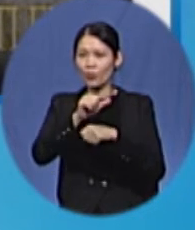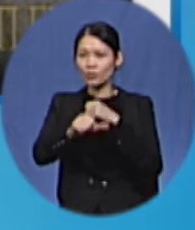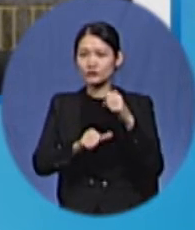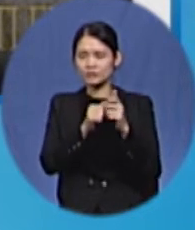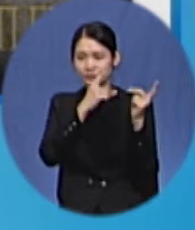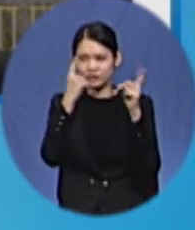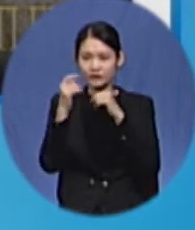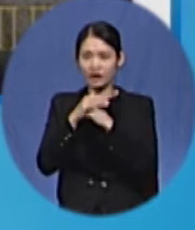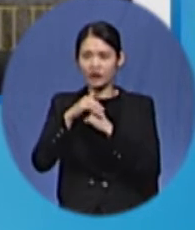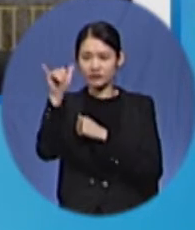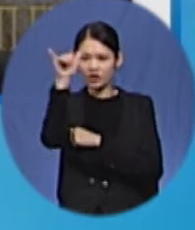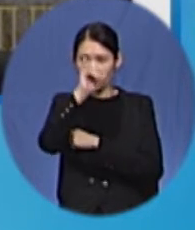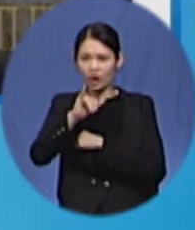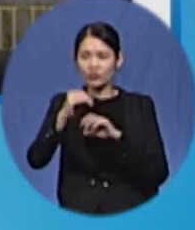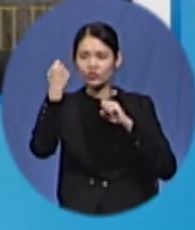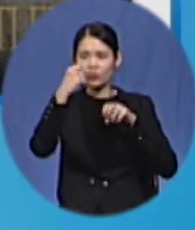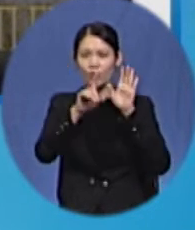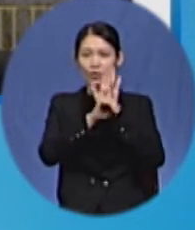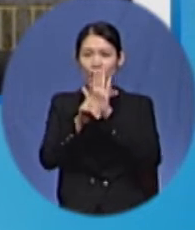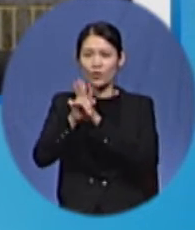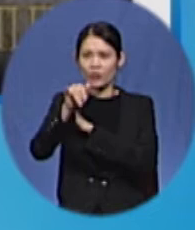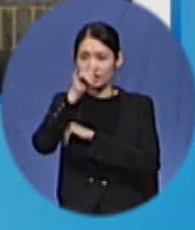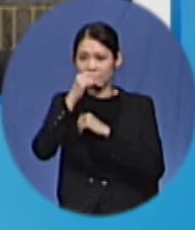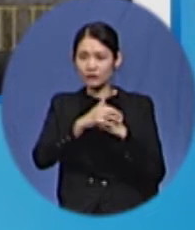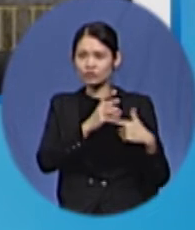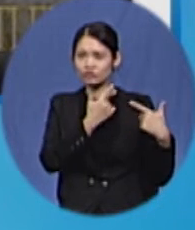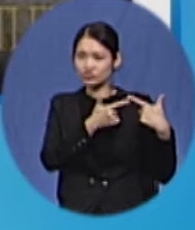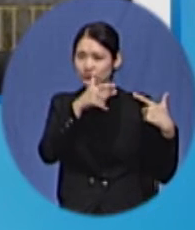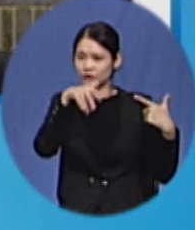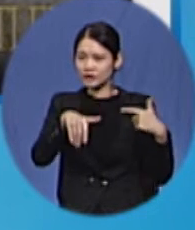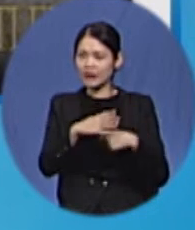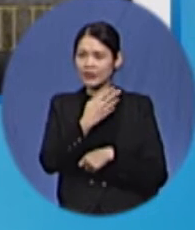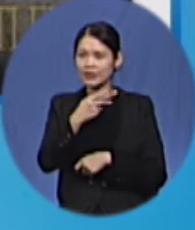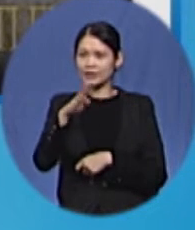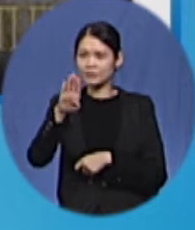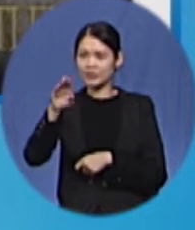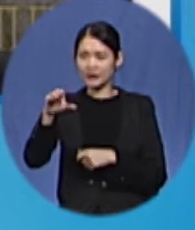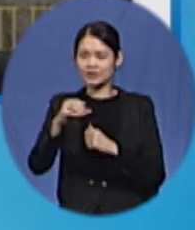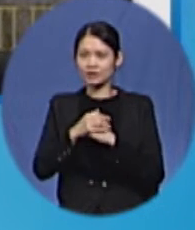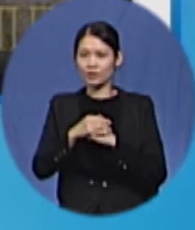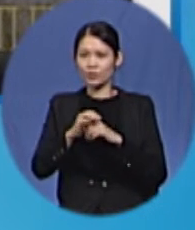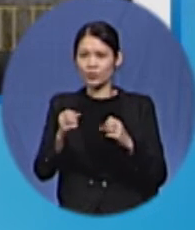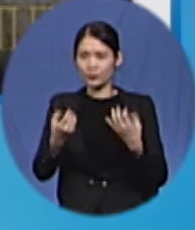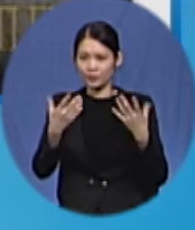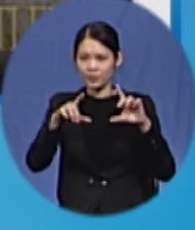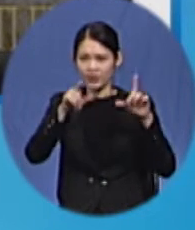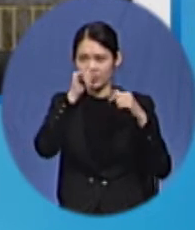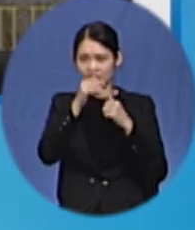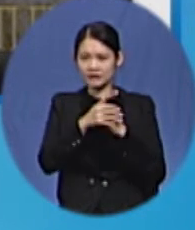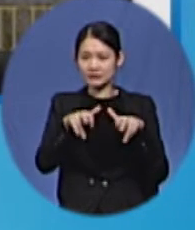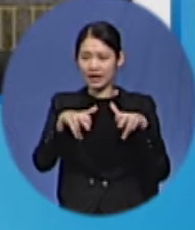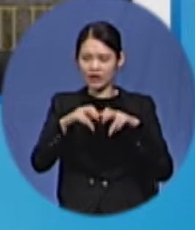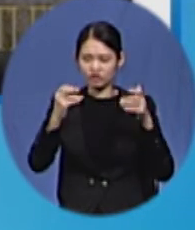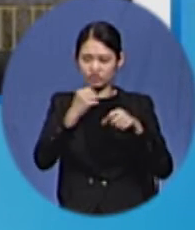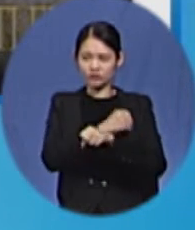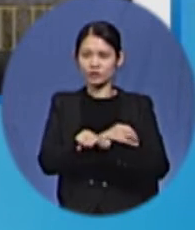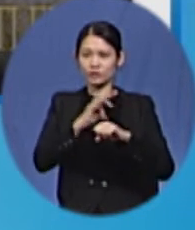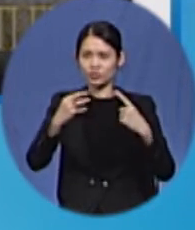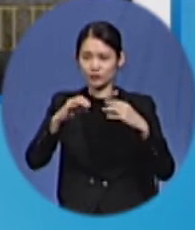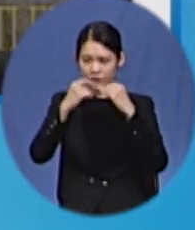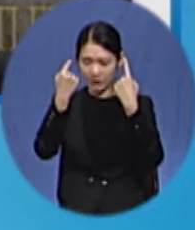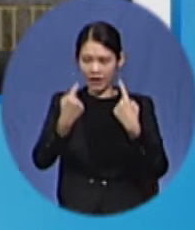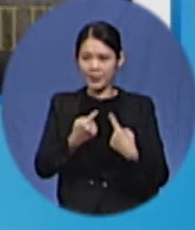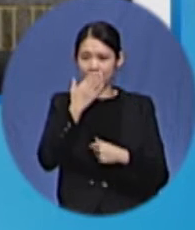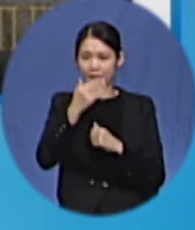갔습니다. 5월 8일에 부산 KBS에서 열리는 남진 콘서트는 장애인과 국가유공자 할인 혜택이